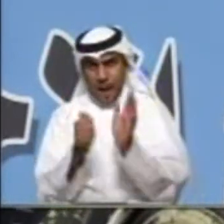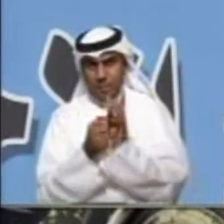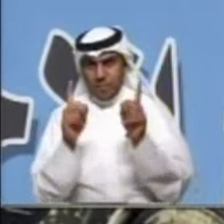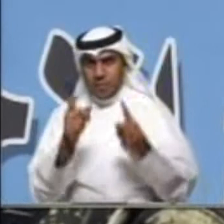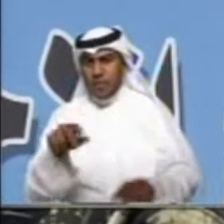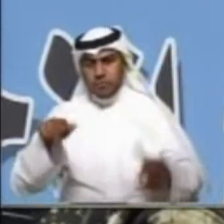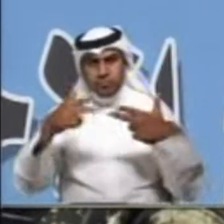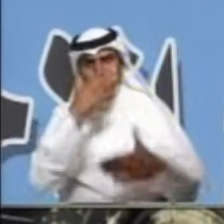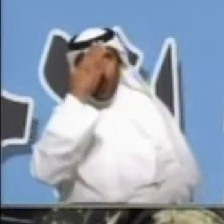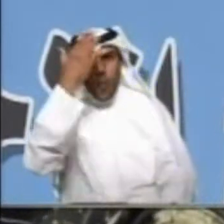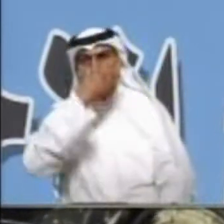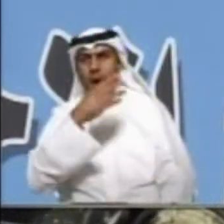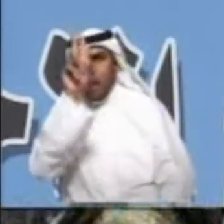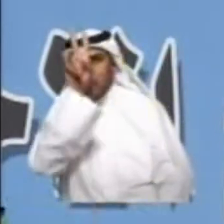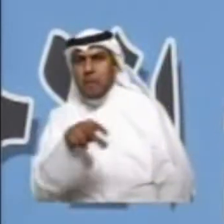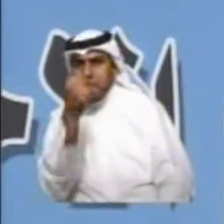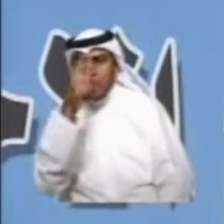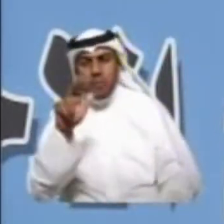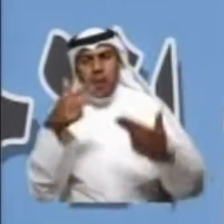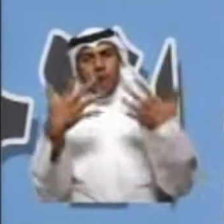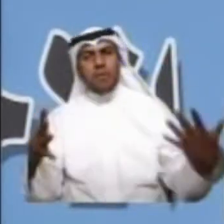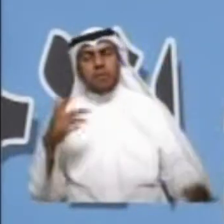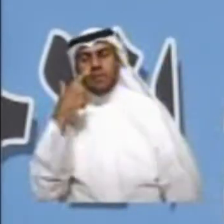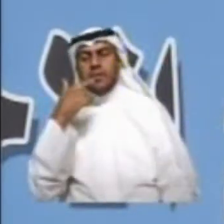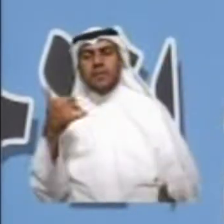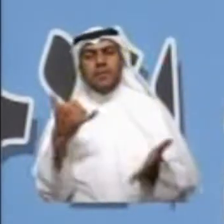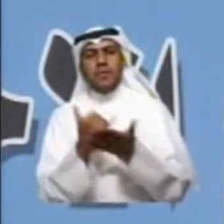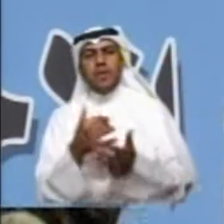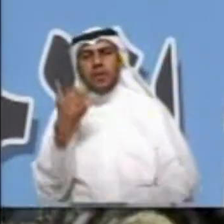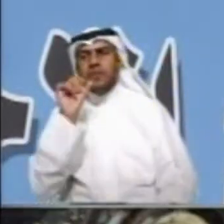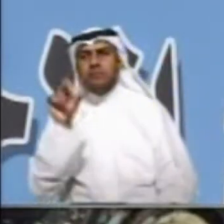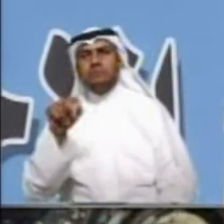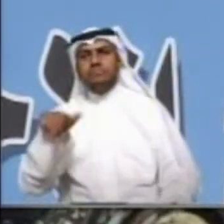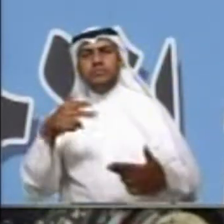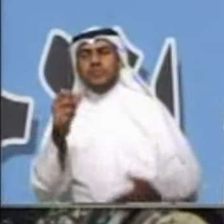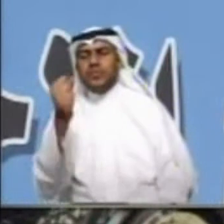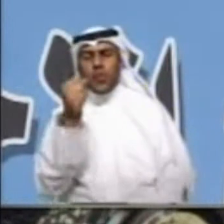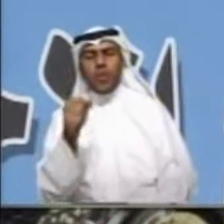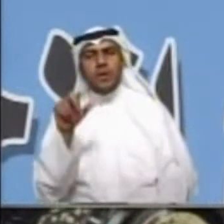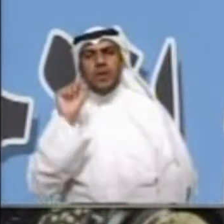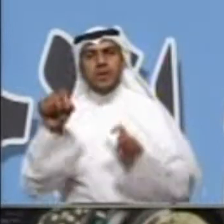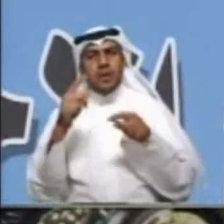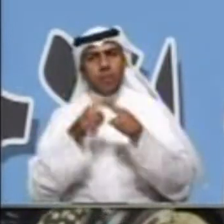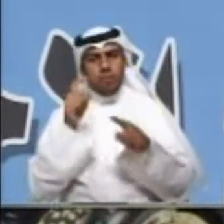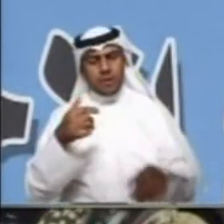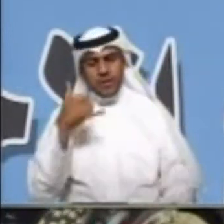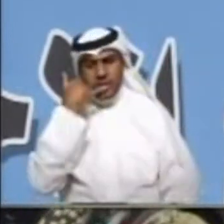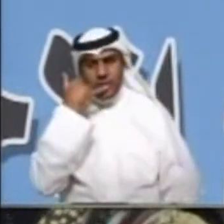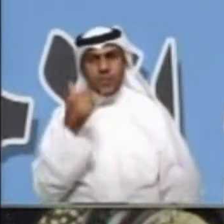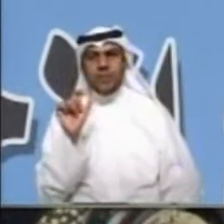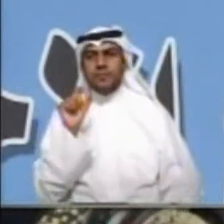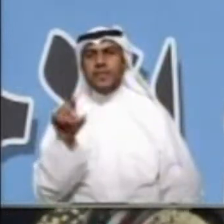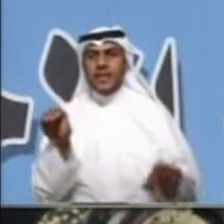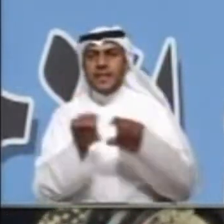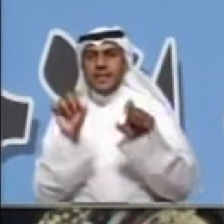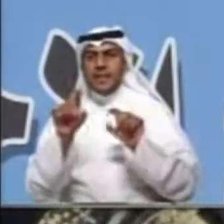شهر 6/2019 حسب ما كان مخطط لها. المشروع ضمن الخطة الإنمائية ضم 34 منطقة،